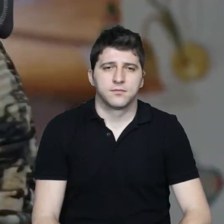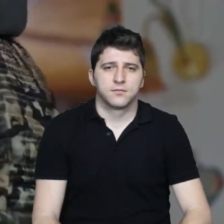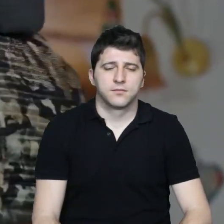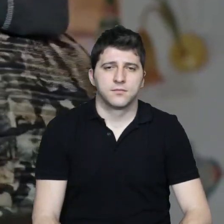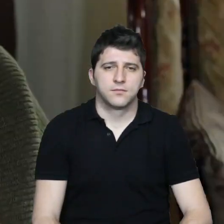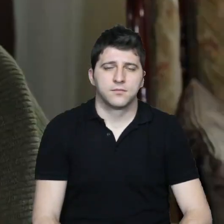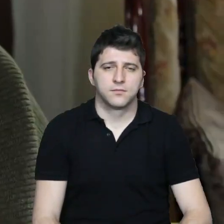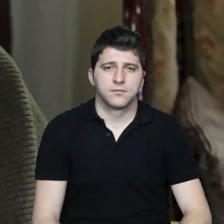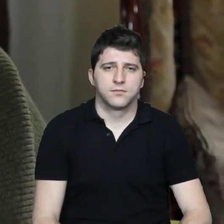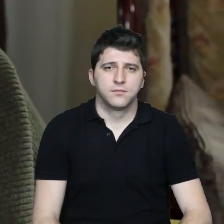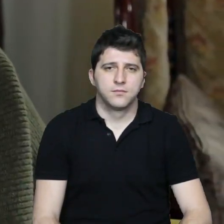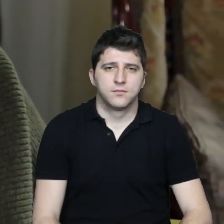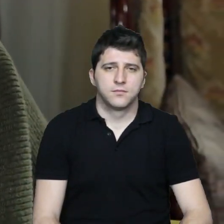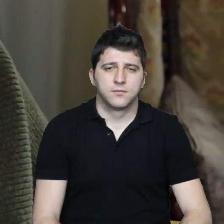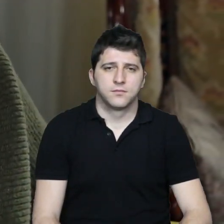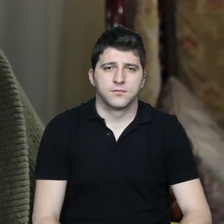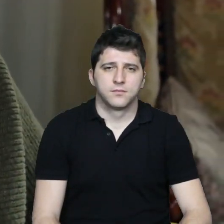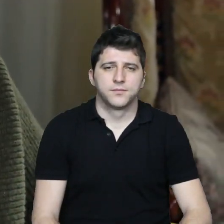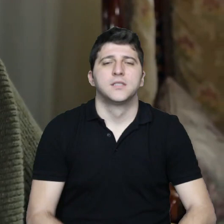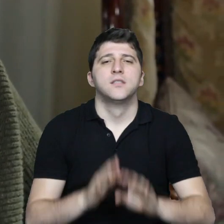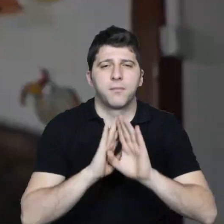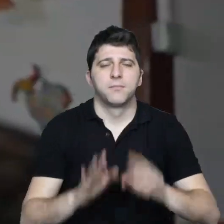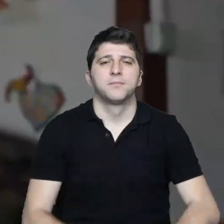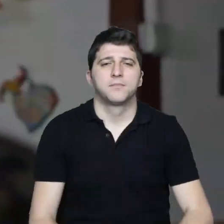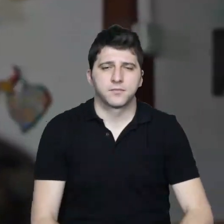Gözleri önünde kapıya döndü. Tamam.